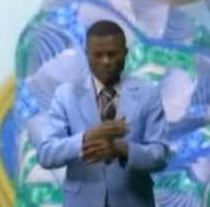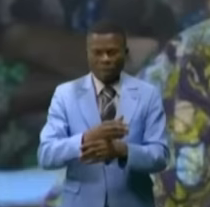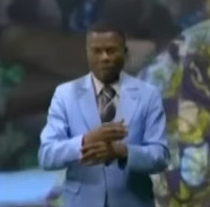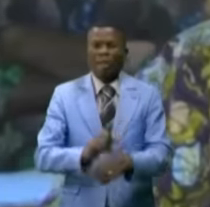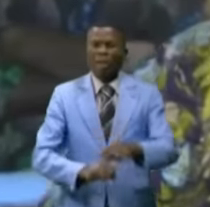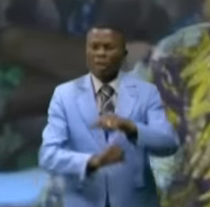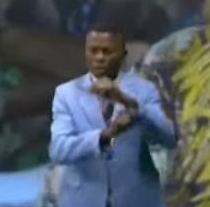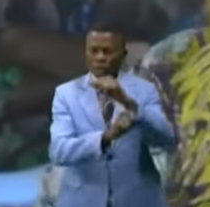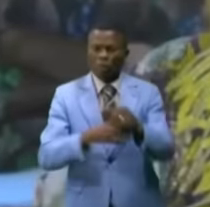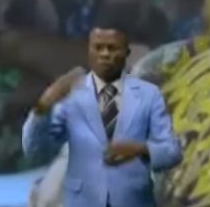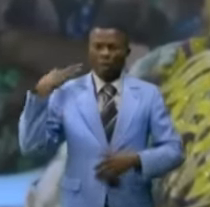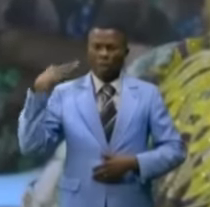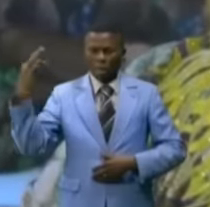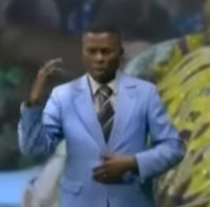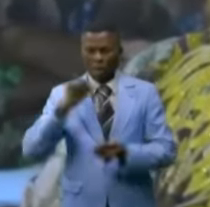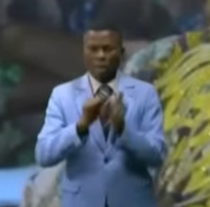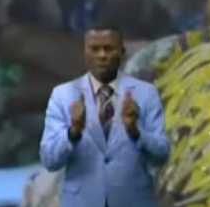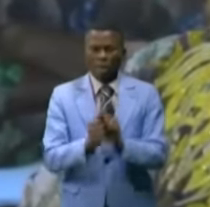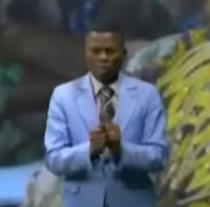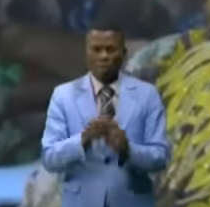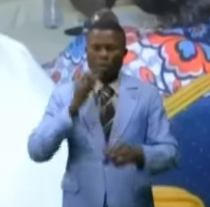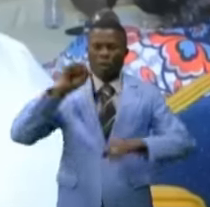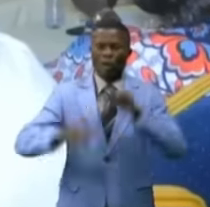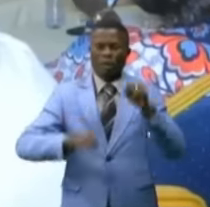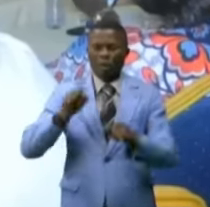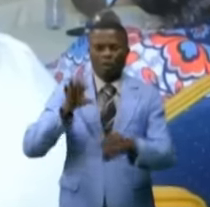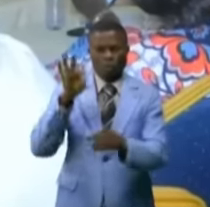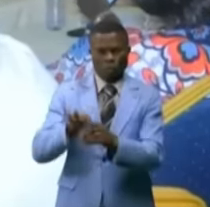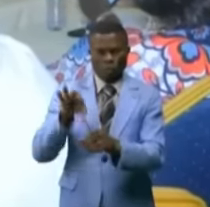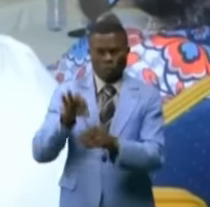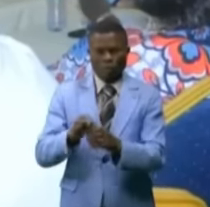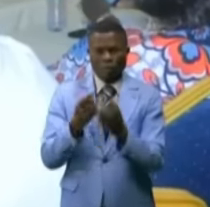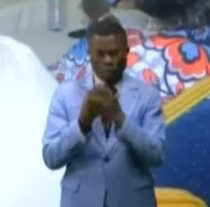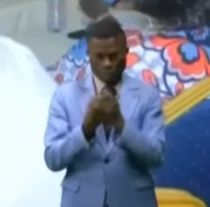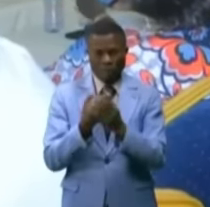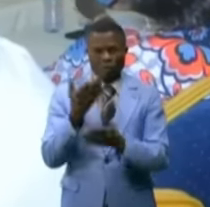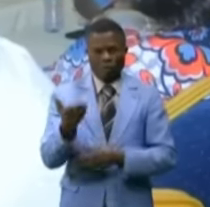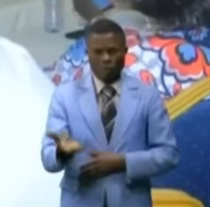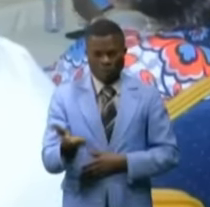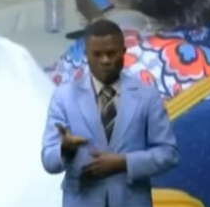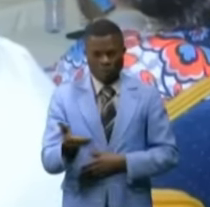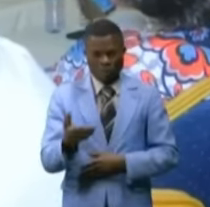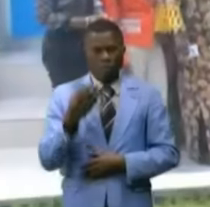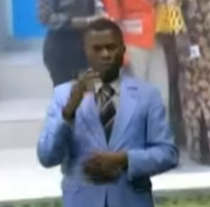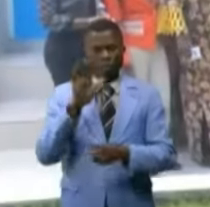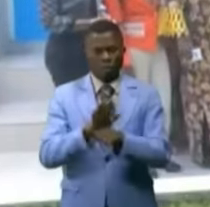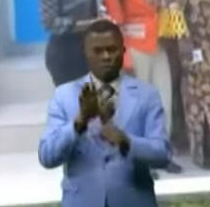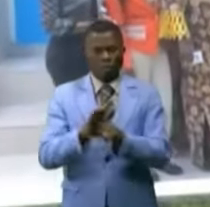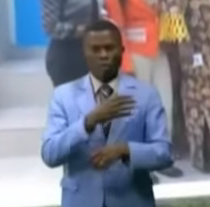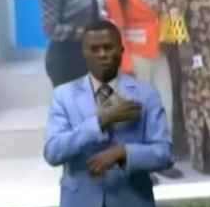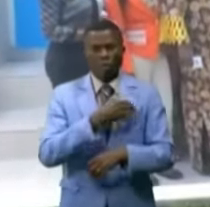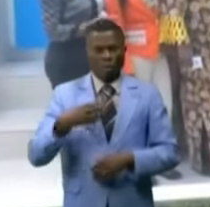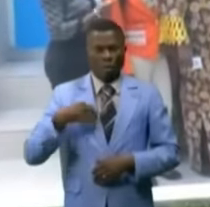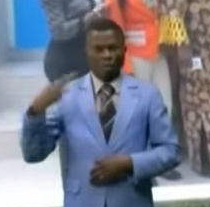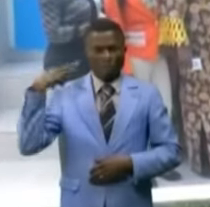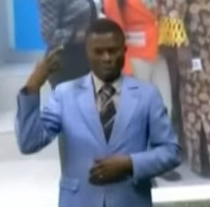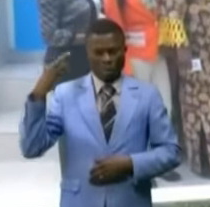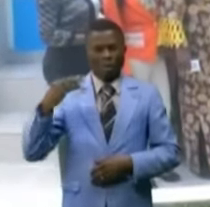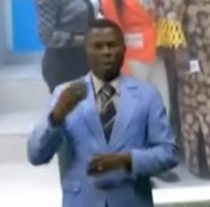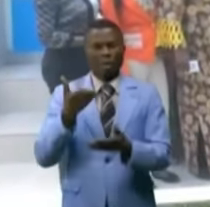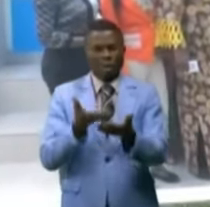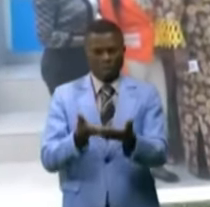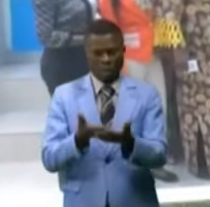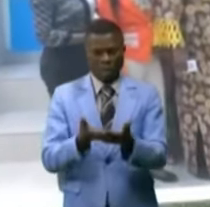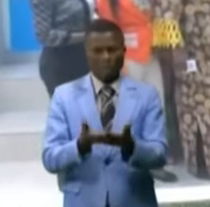les candidats en cas de contentieux électoral qui pointe à l'horizon vu le nombre des candidats qui ont souscrit